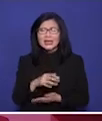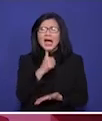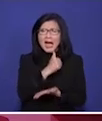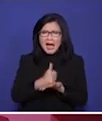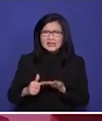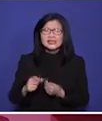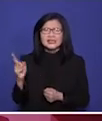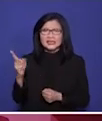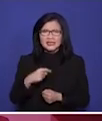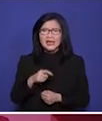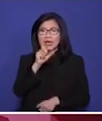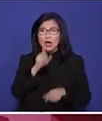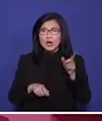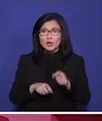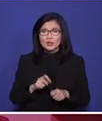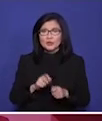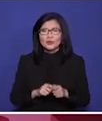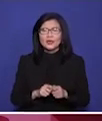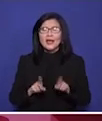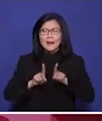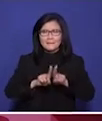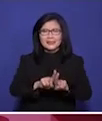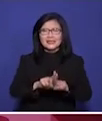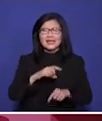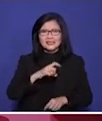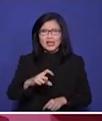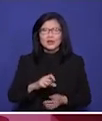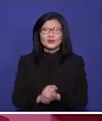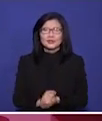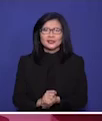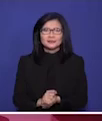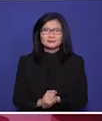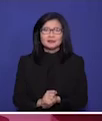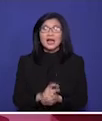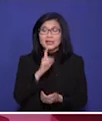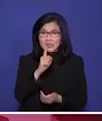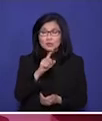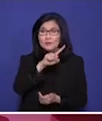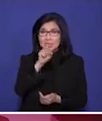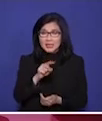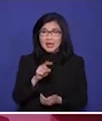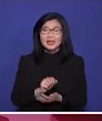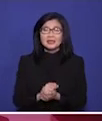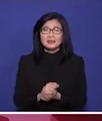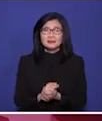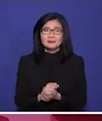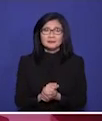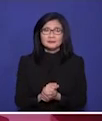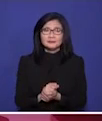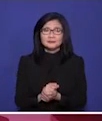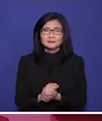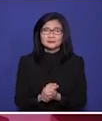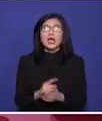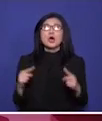berasal dari para paslon tidak ada kisi-kisi paslon akan memberikan satu pertanyaan yang kali ini